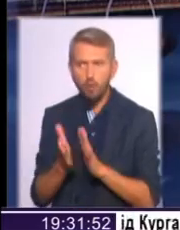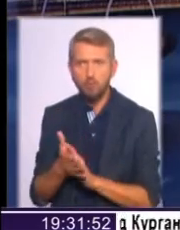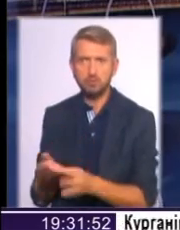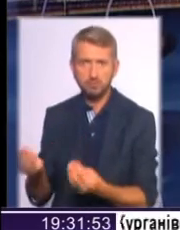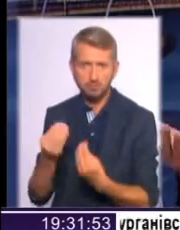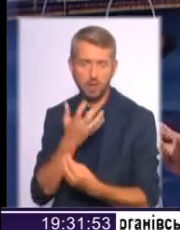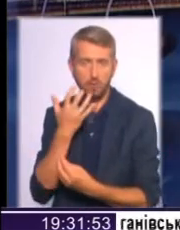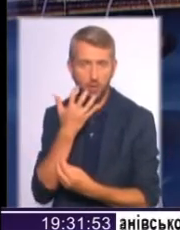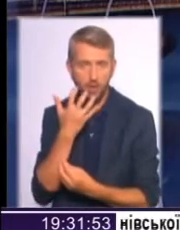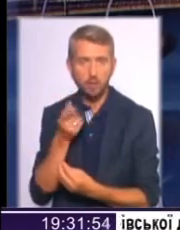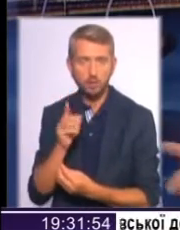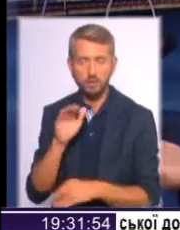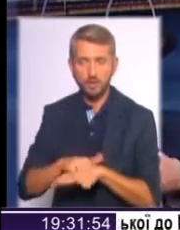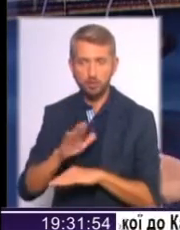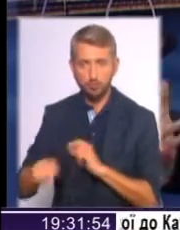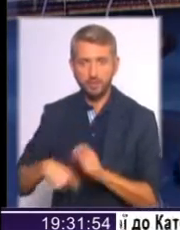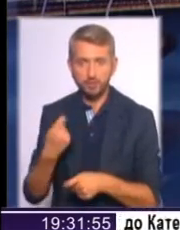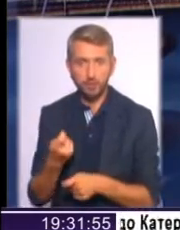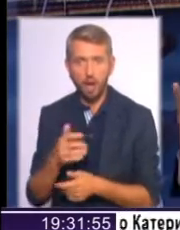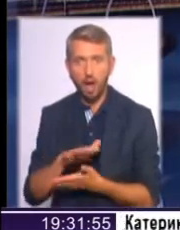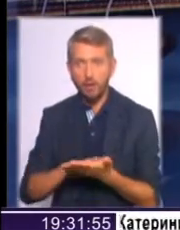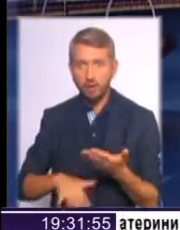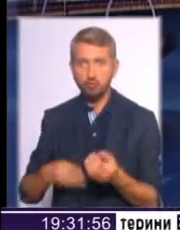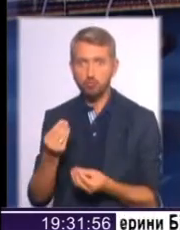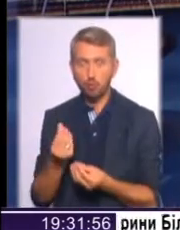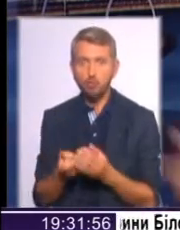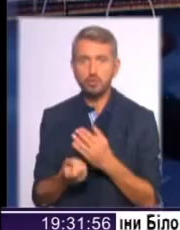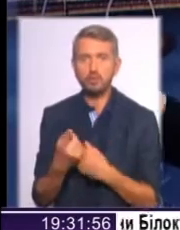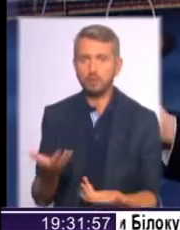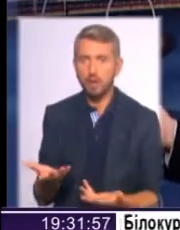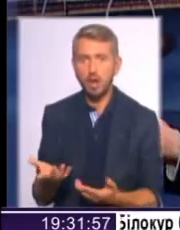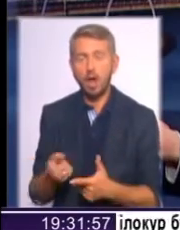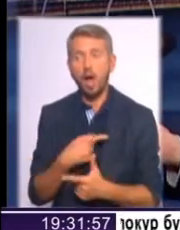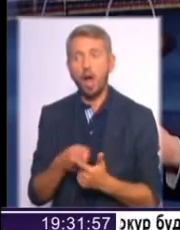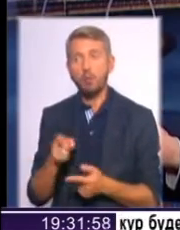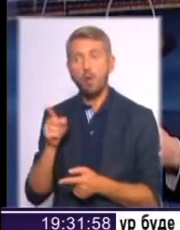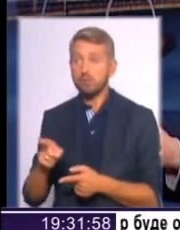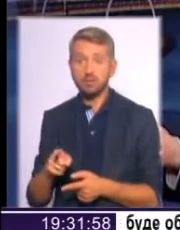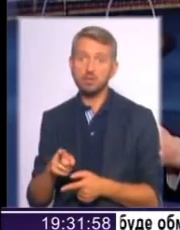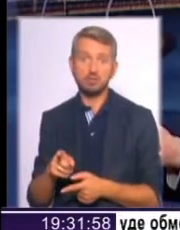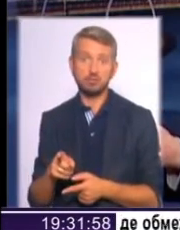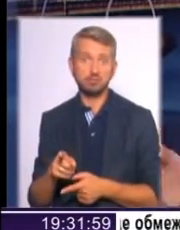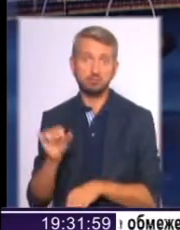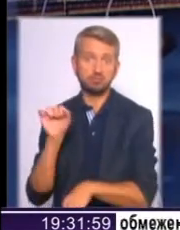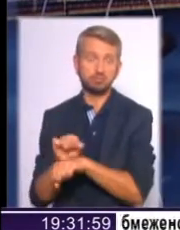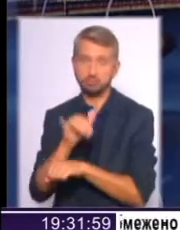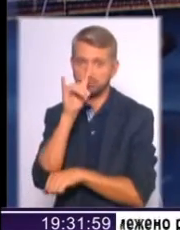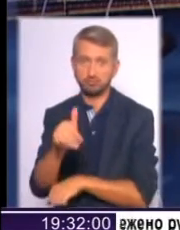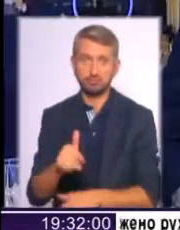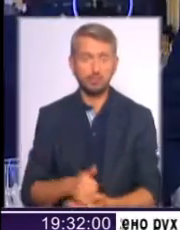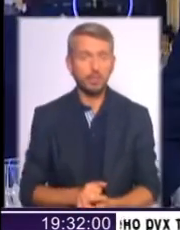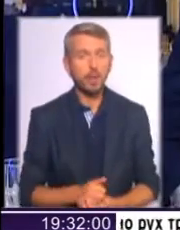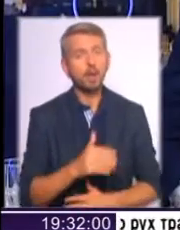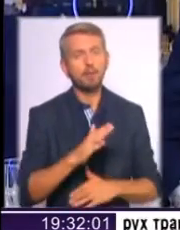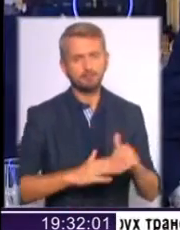буде фактично в збиток, а звідки ж тоді, оці всі кошти будуть ходити. Або вона його давати просто не буде. Наведу приклад. Так.